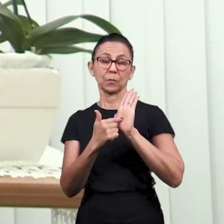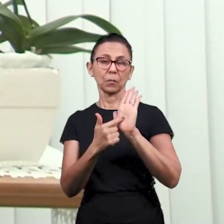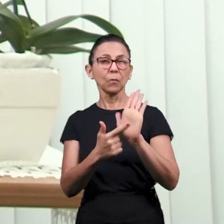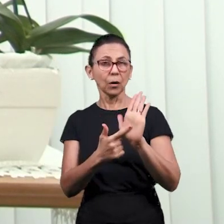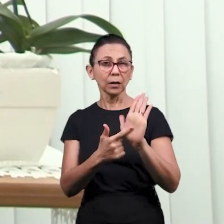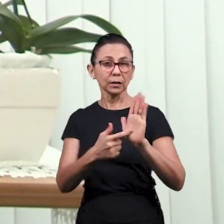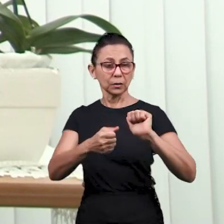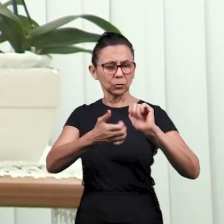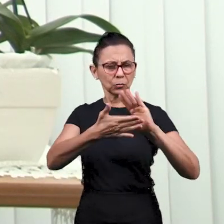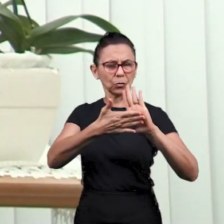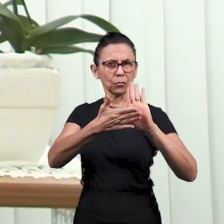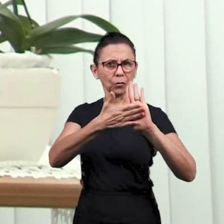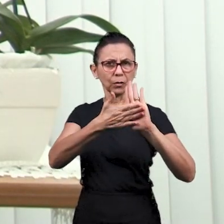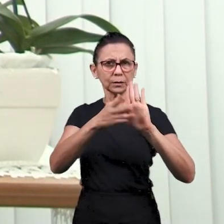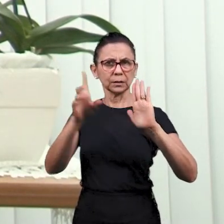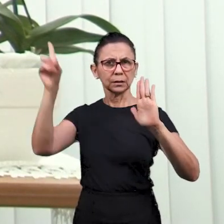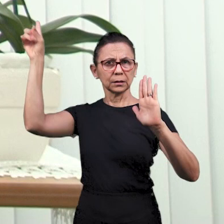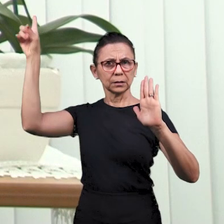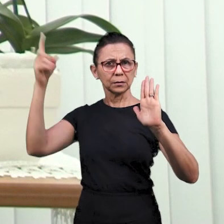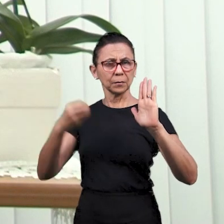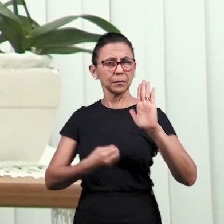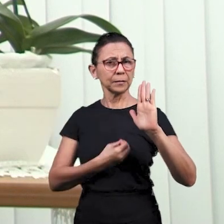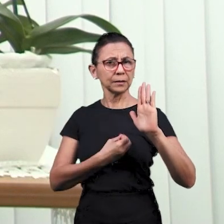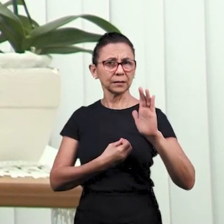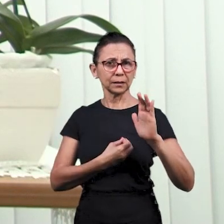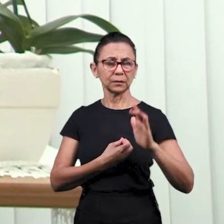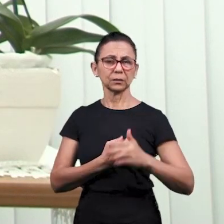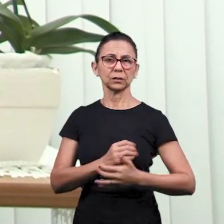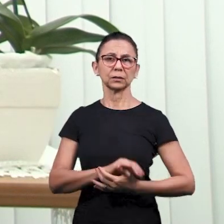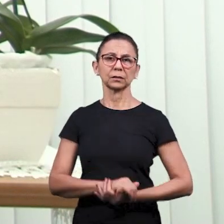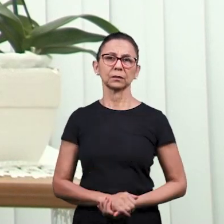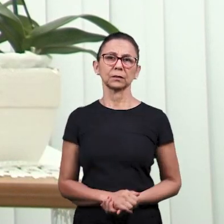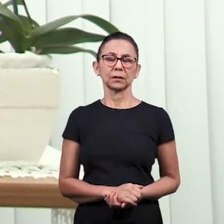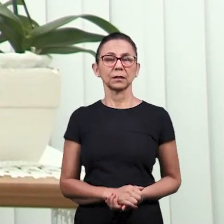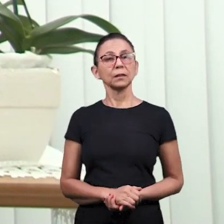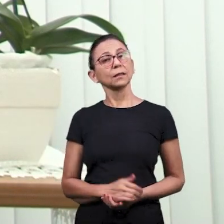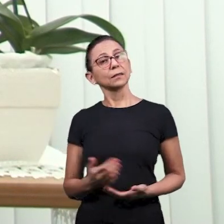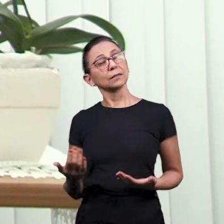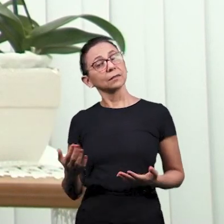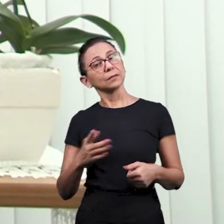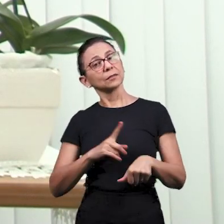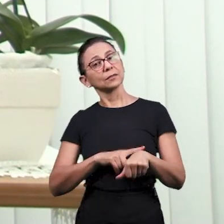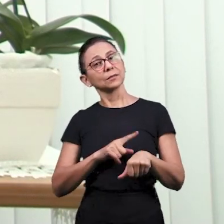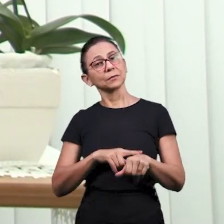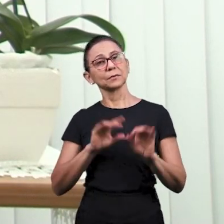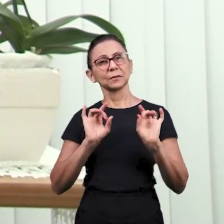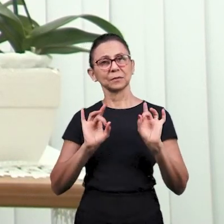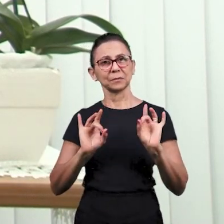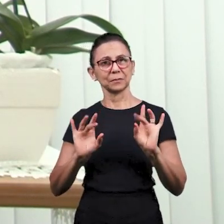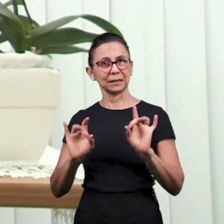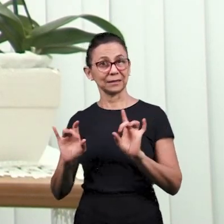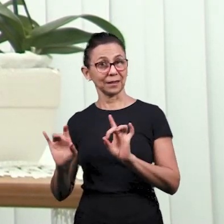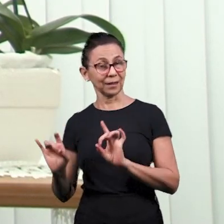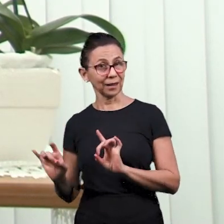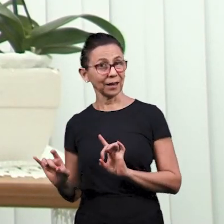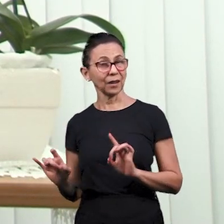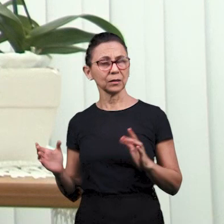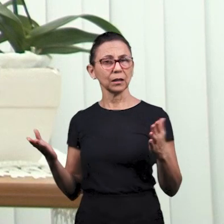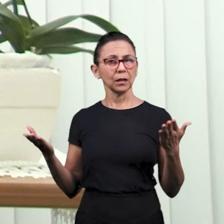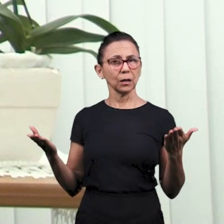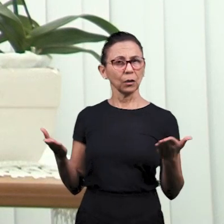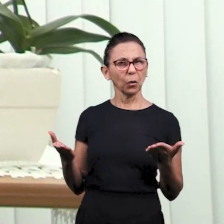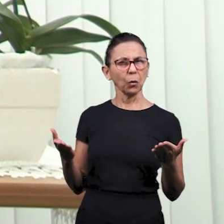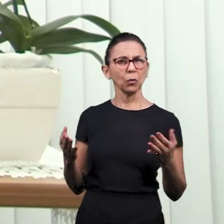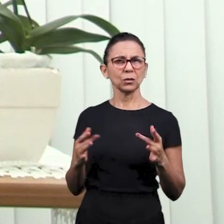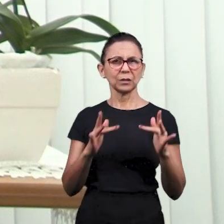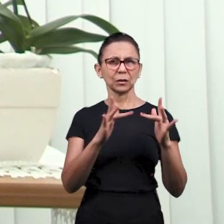Господа! Господь, Он обитает среди хвалы Своего народа. В этот момент, этот особенный момент,